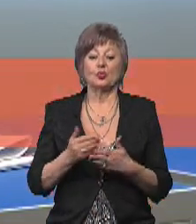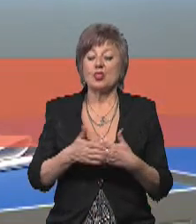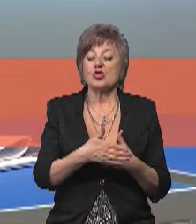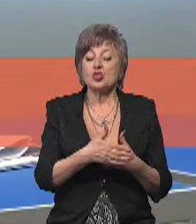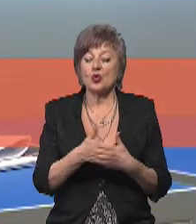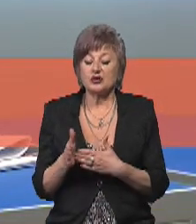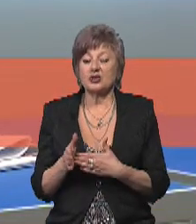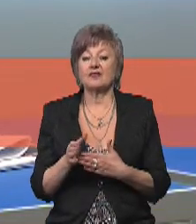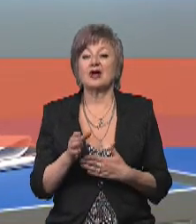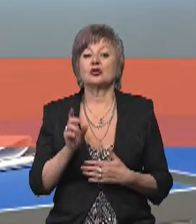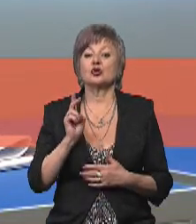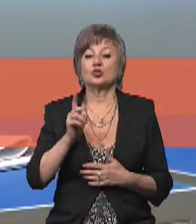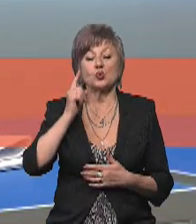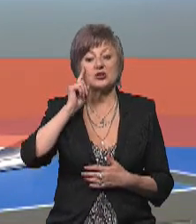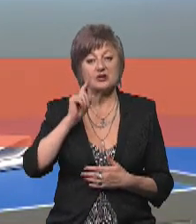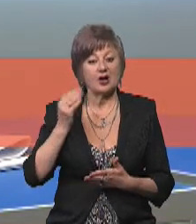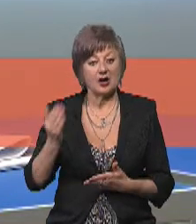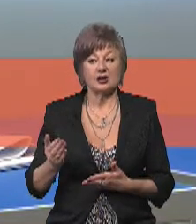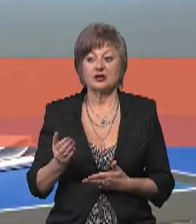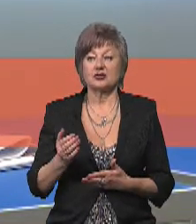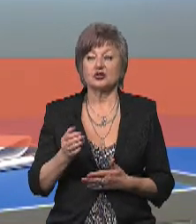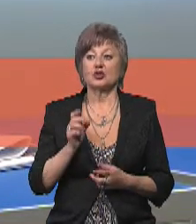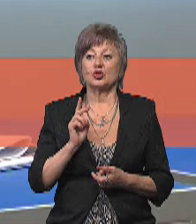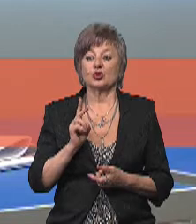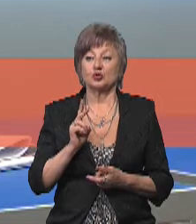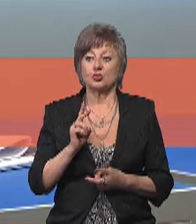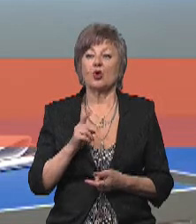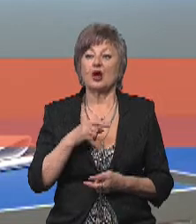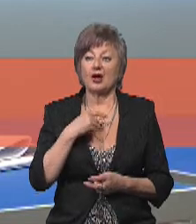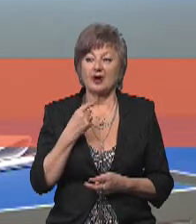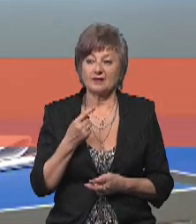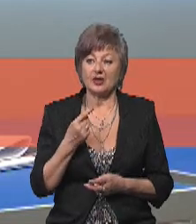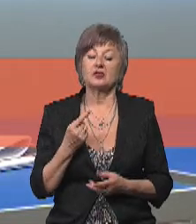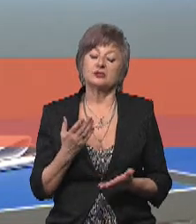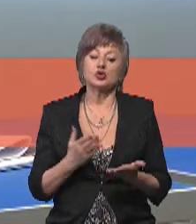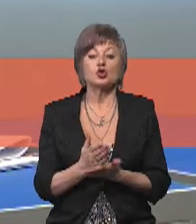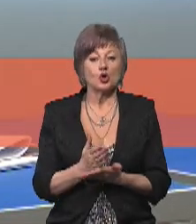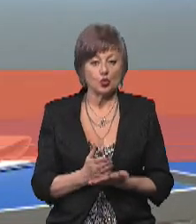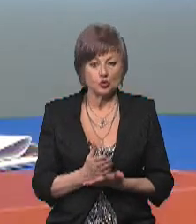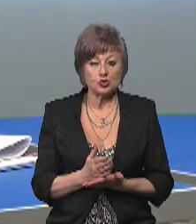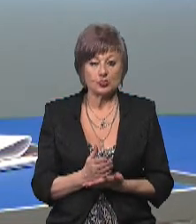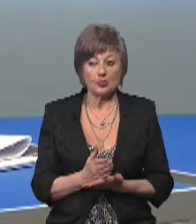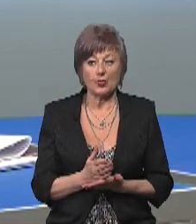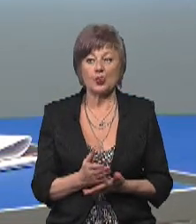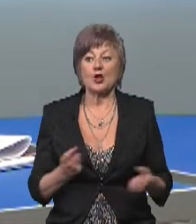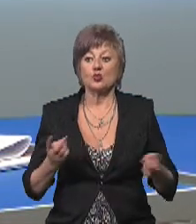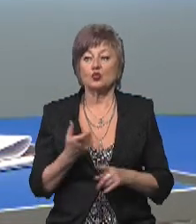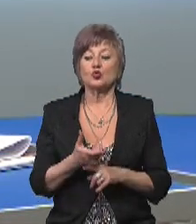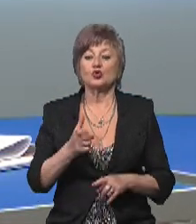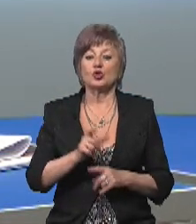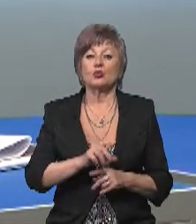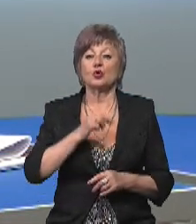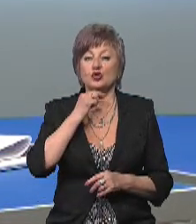только тем людям, которых они знают, либо тем людям, которые представляют определенные службы. Что нужно очень